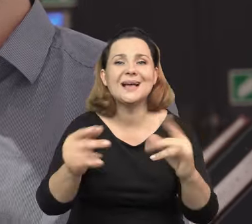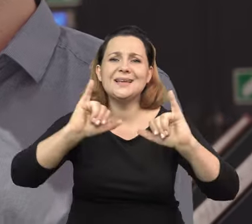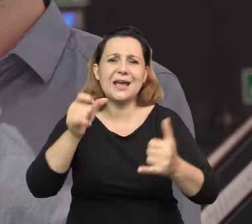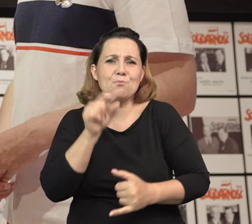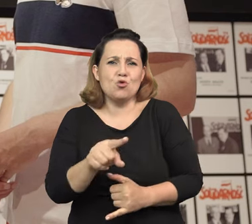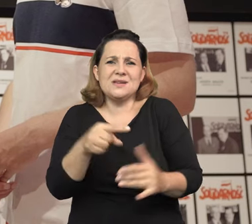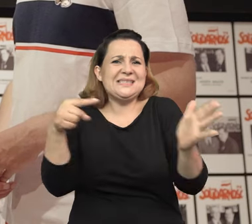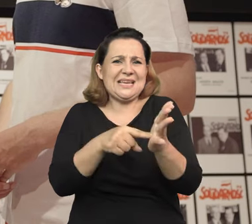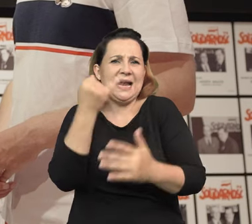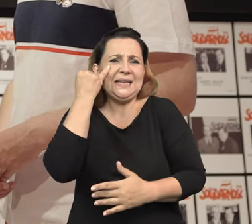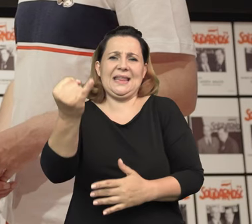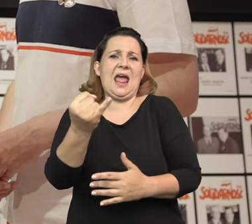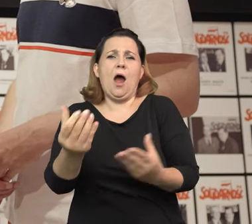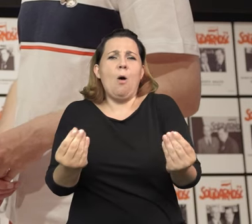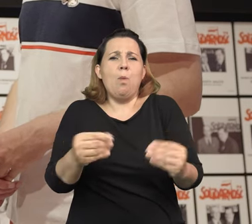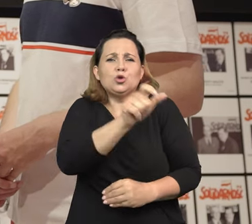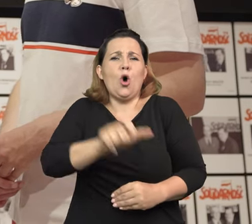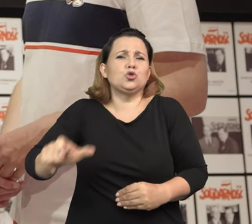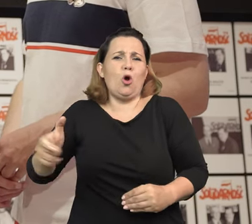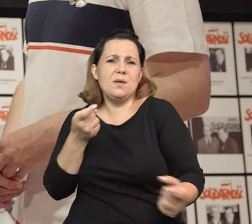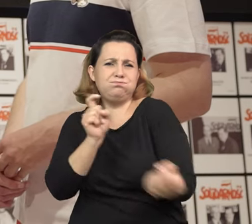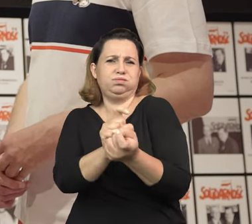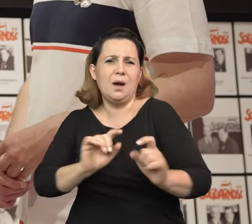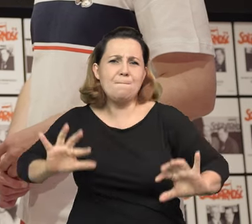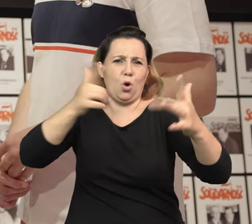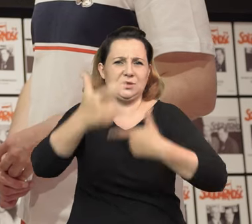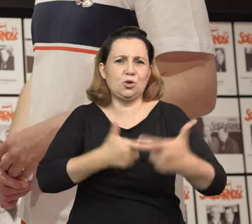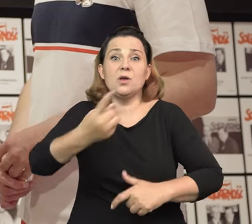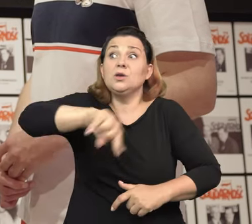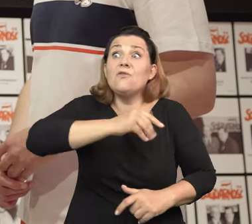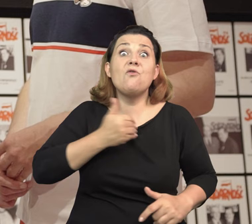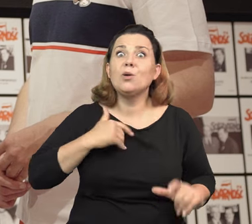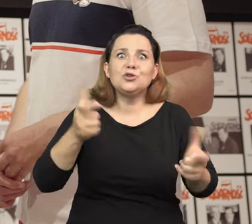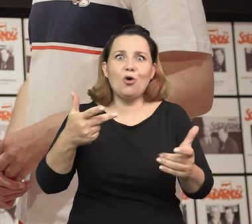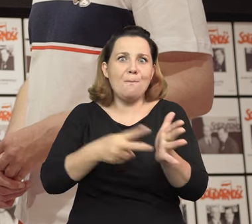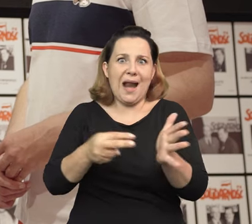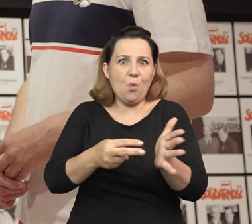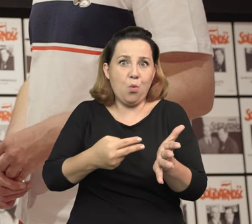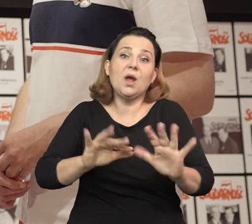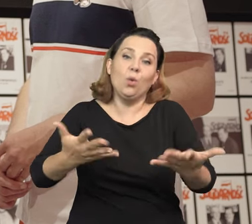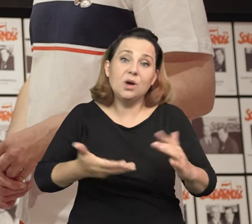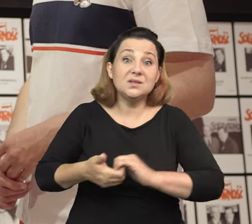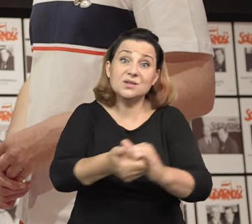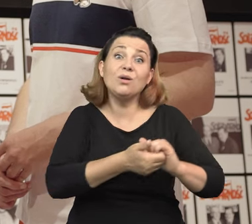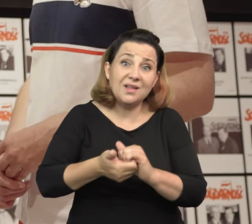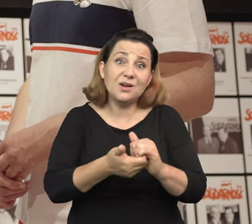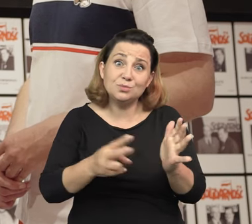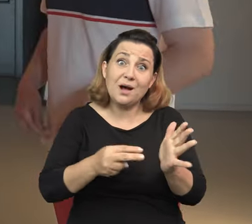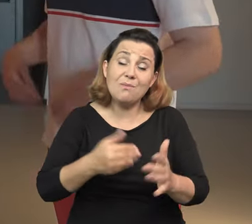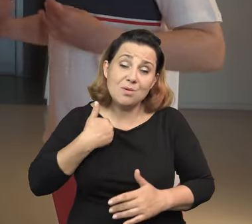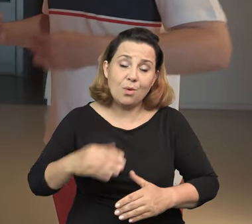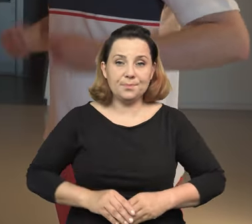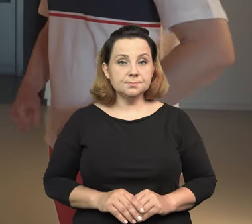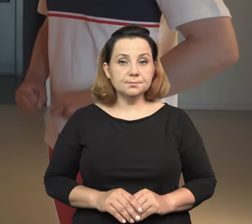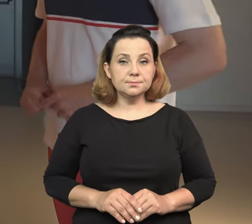tego, przeciw czemu protestują i czego w Polsce tak naprawdę im bardzo brakuje, czyli solidarności międzyludzkiej.